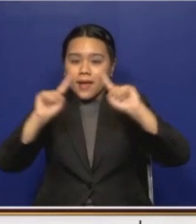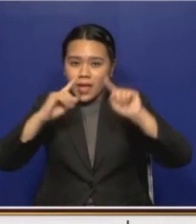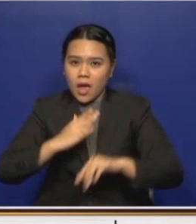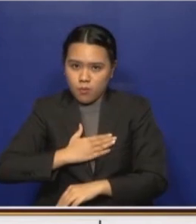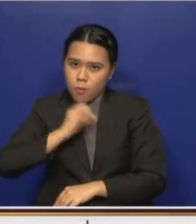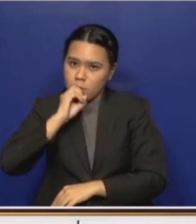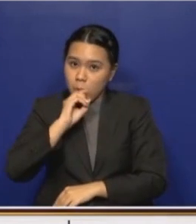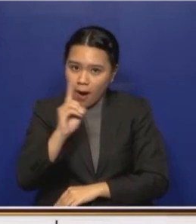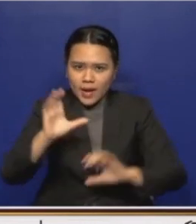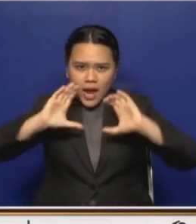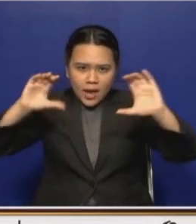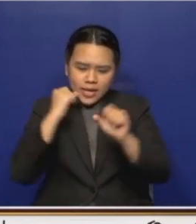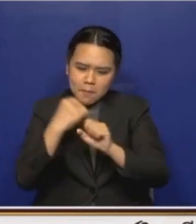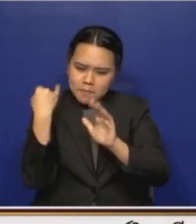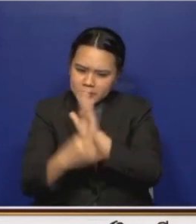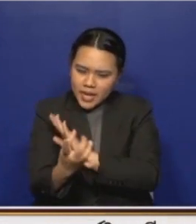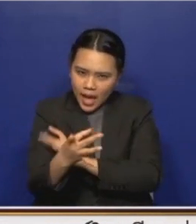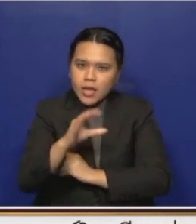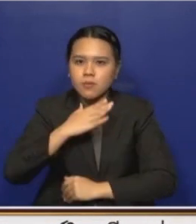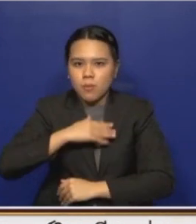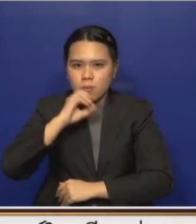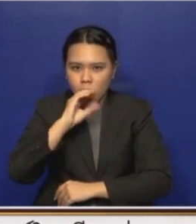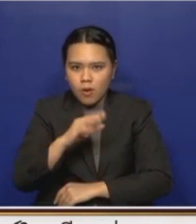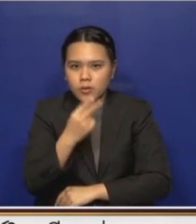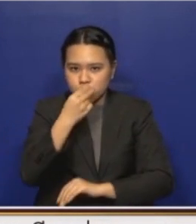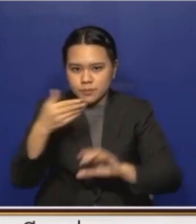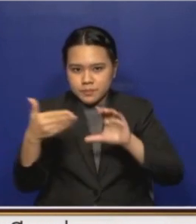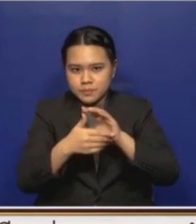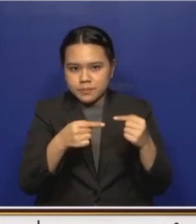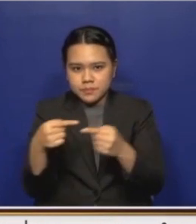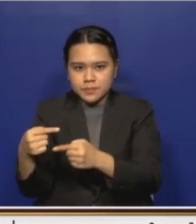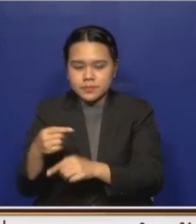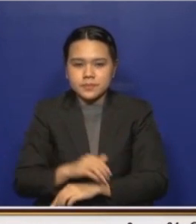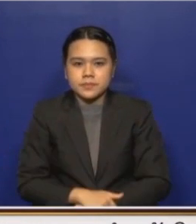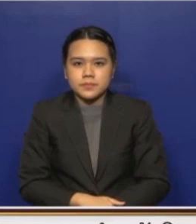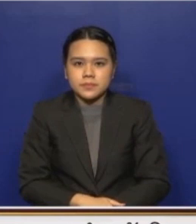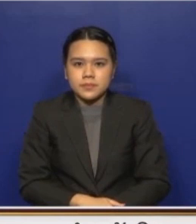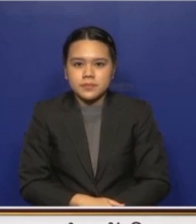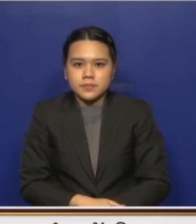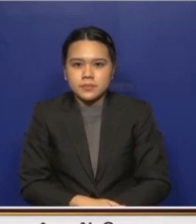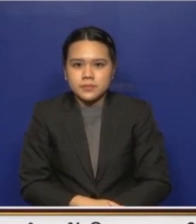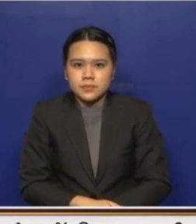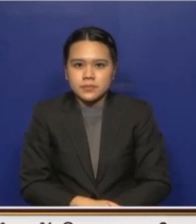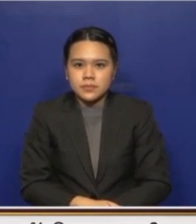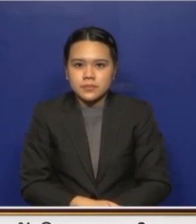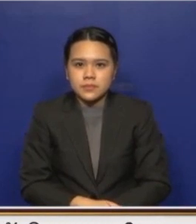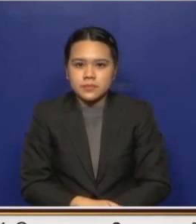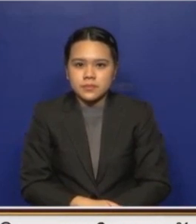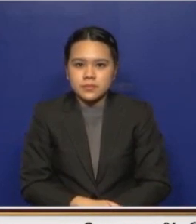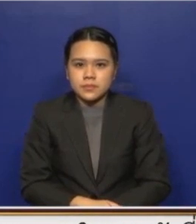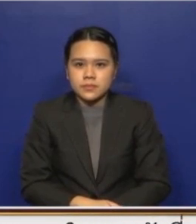นี่ไงฮะสไลด์นี้ท่านเคยเห็นนะแต่มันถูกอัปเดตด้วยปี2563ฮะ